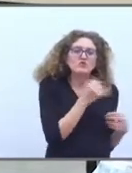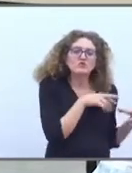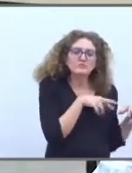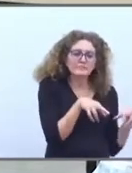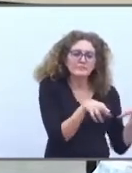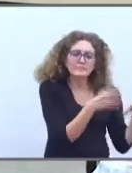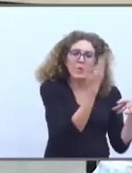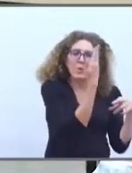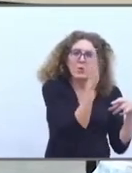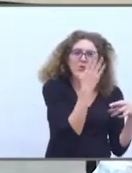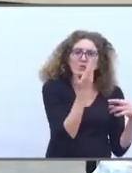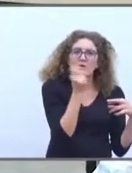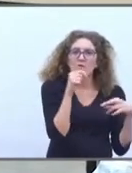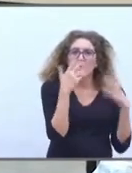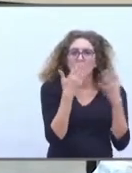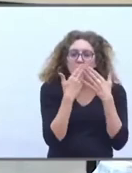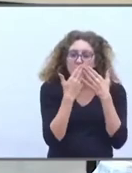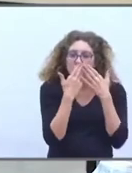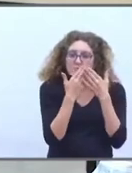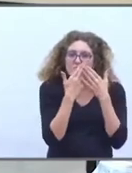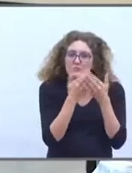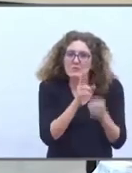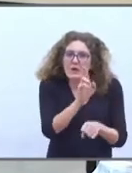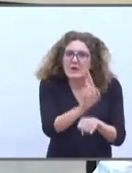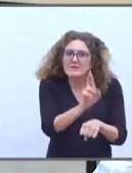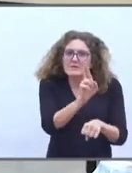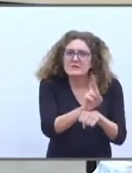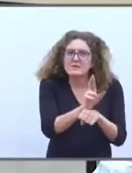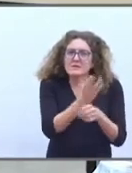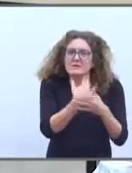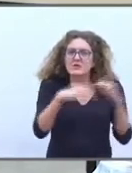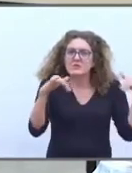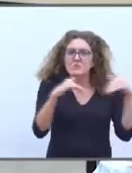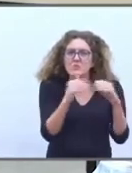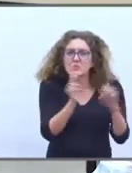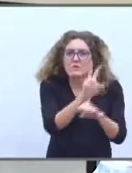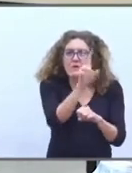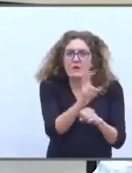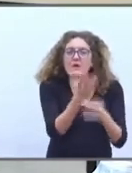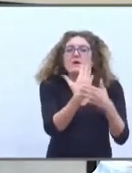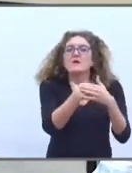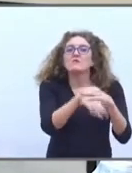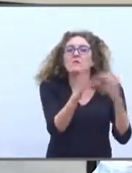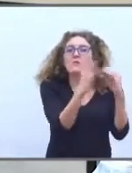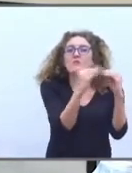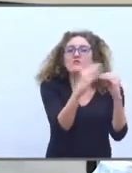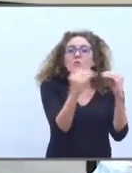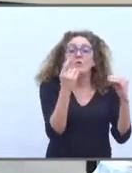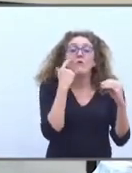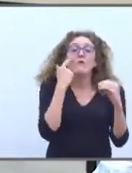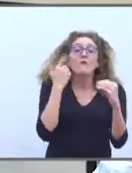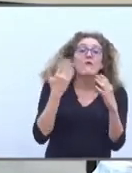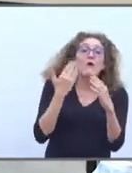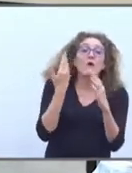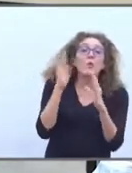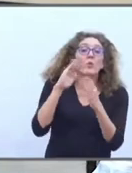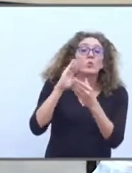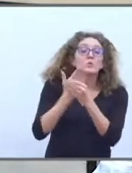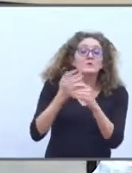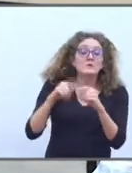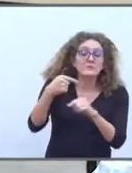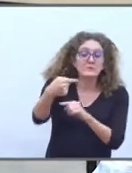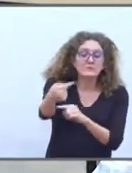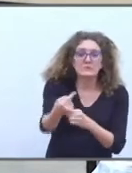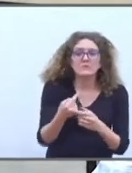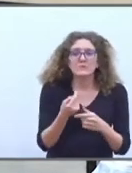mener aussi sur les réserves aquifères qui existent au niveau de la Mausson. Et vous verrez que dans les délibérations suivantes, qu'on présentera